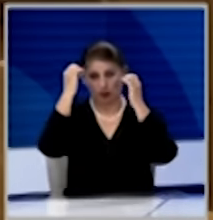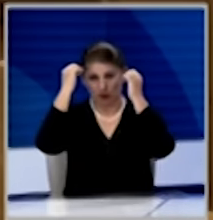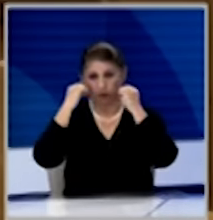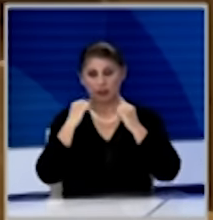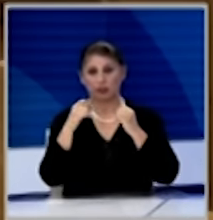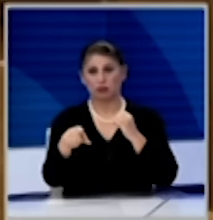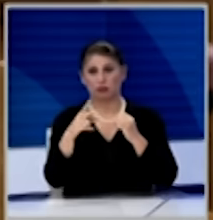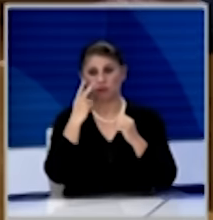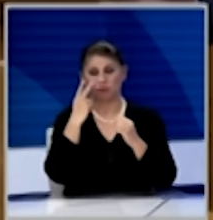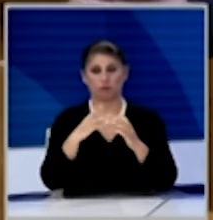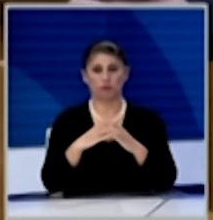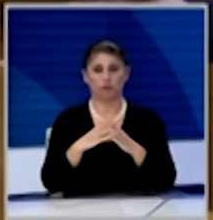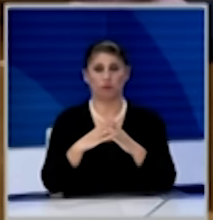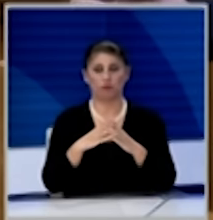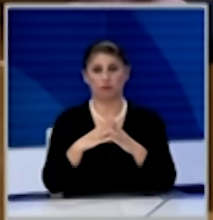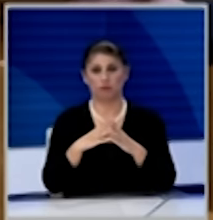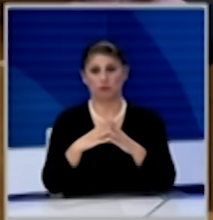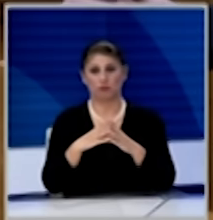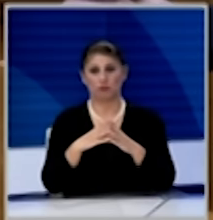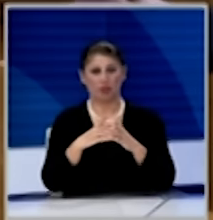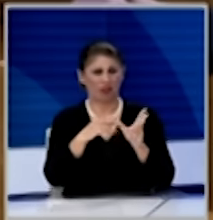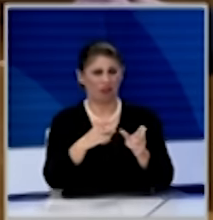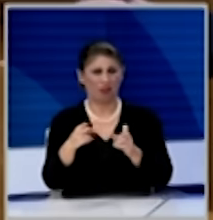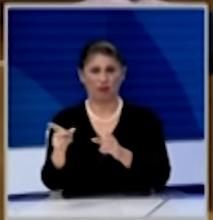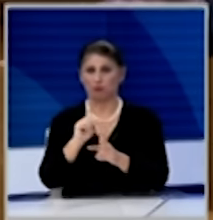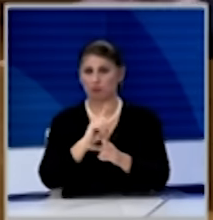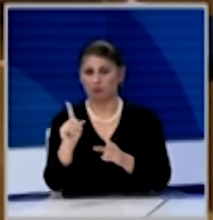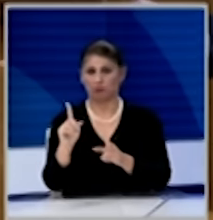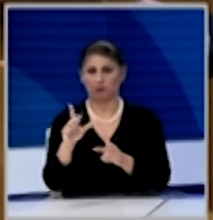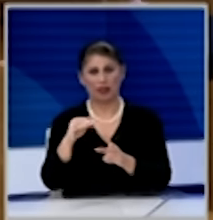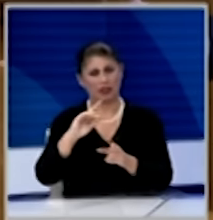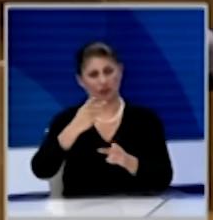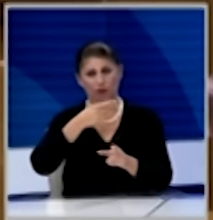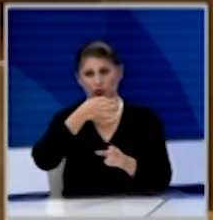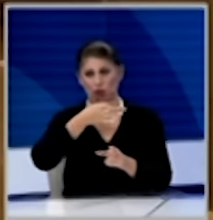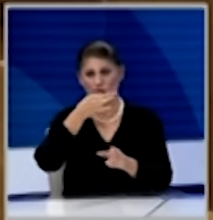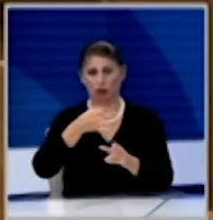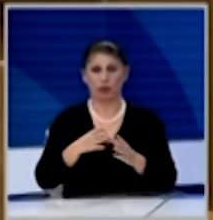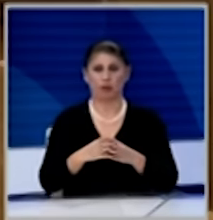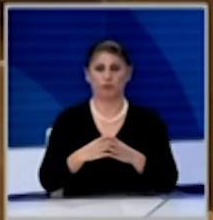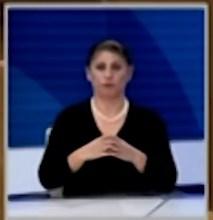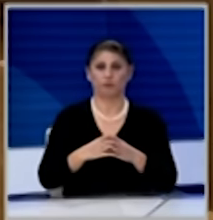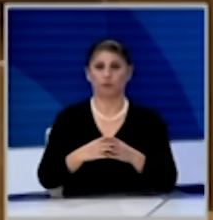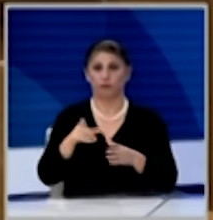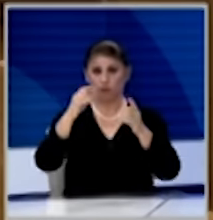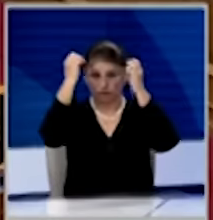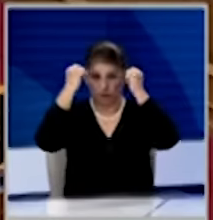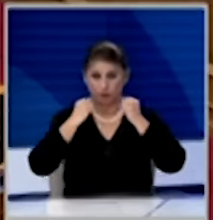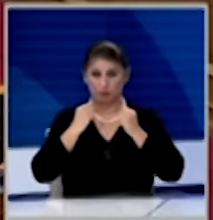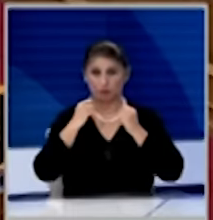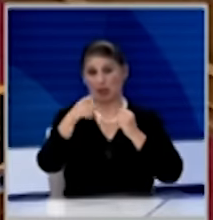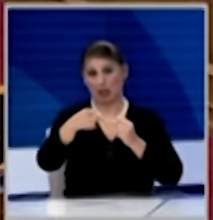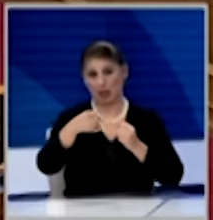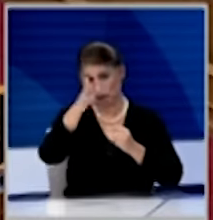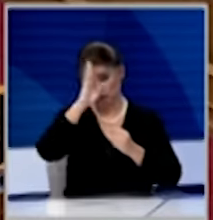είδαν ας απαντήσω όχι διακοπές ο κύριος πρωθυπουργός έχει και δευτερολογία παρακαλώ οι πληγέντες είδαν